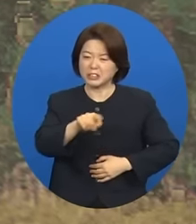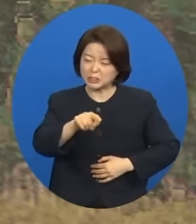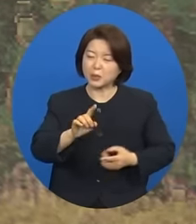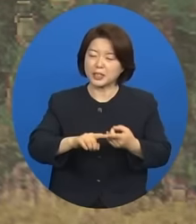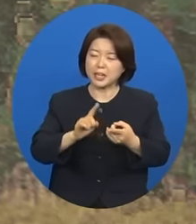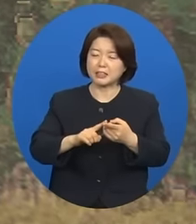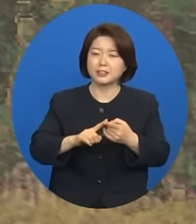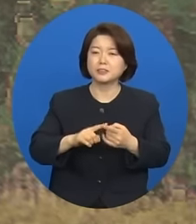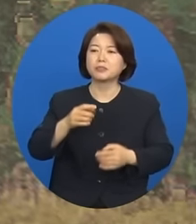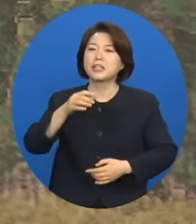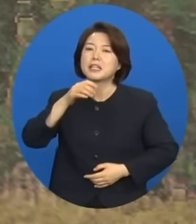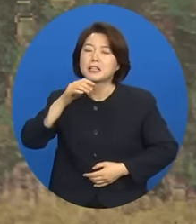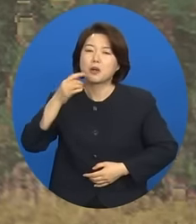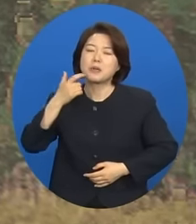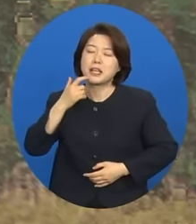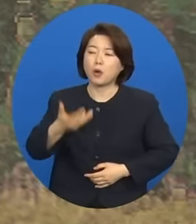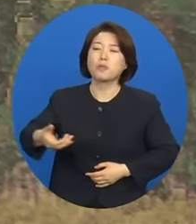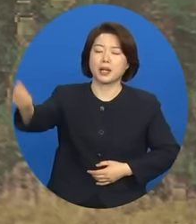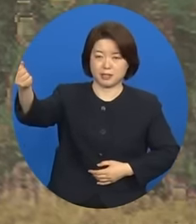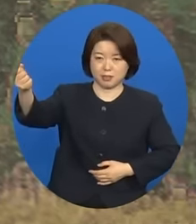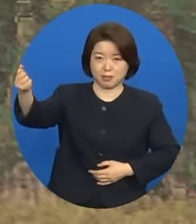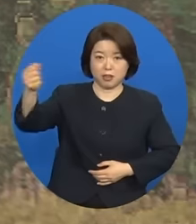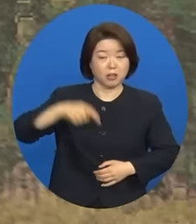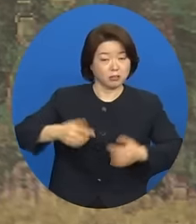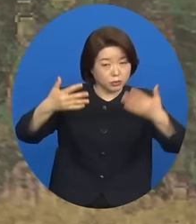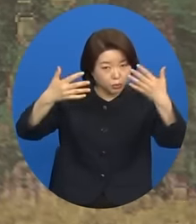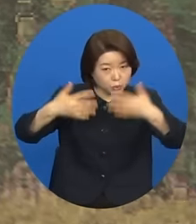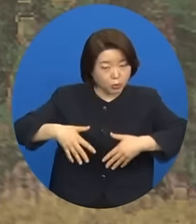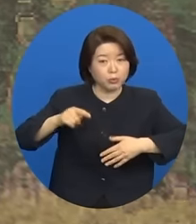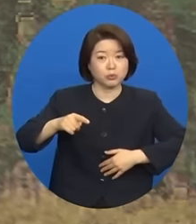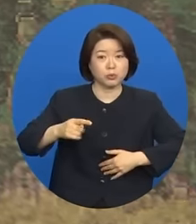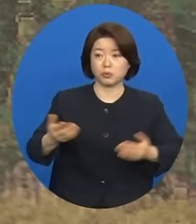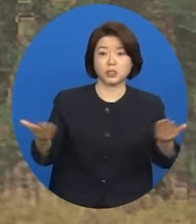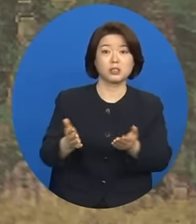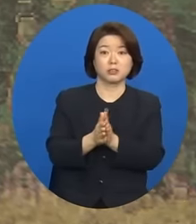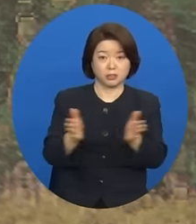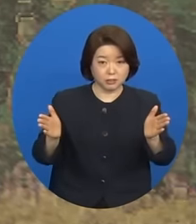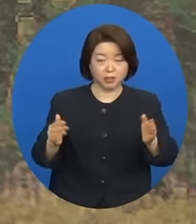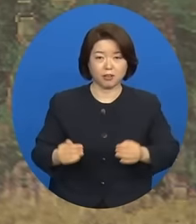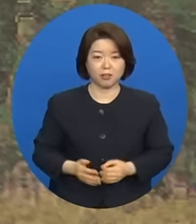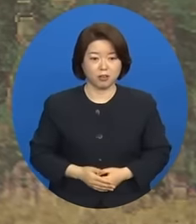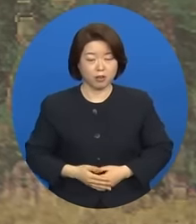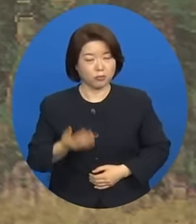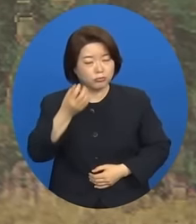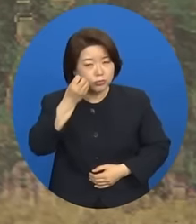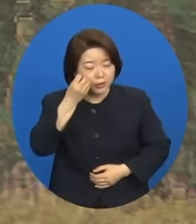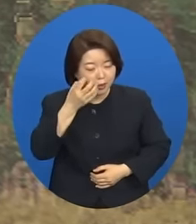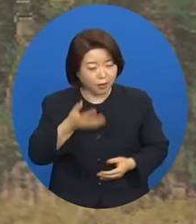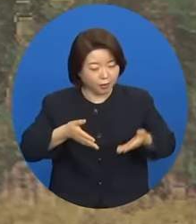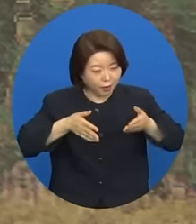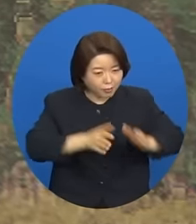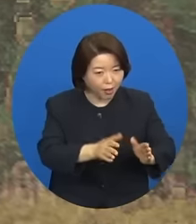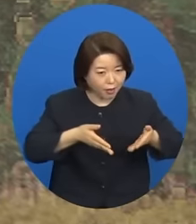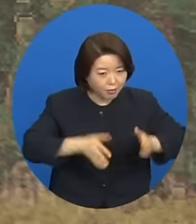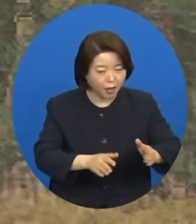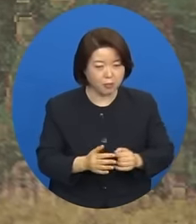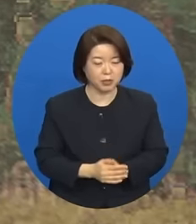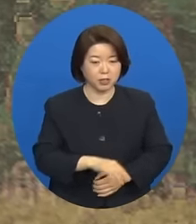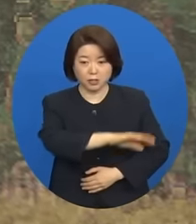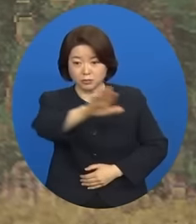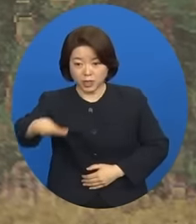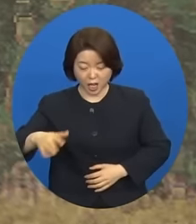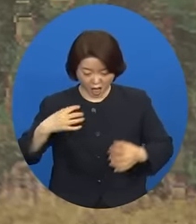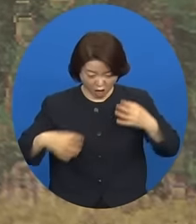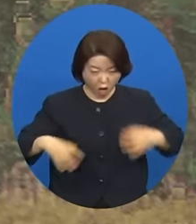조건으로 이제 일을 시작합니다. 근데 이상하게 새끼를 낳으면 다 얼룩지고 점 있는 양이 나오는